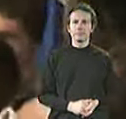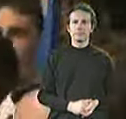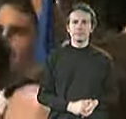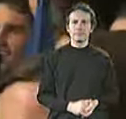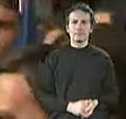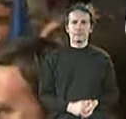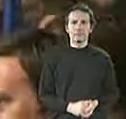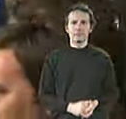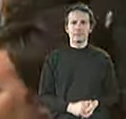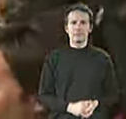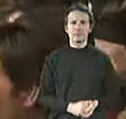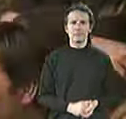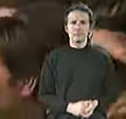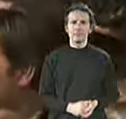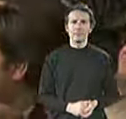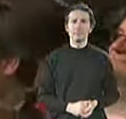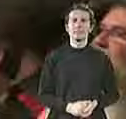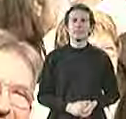Je dois dire